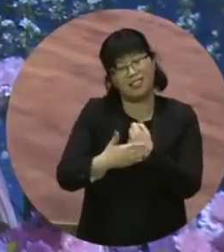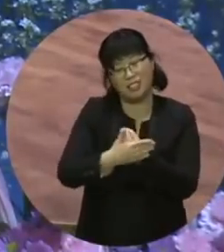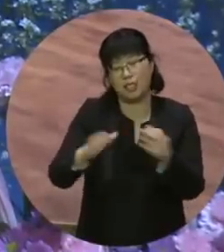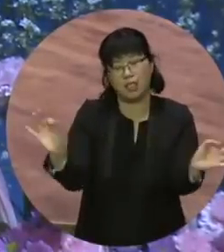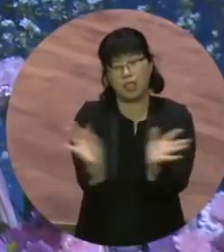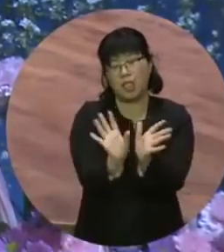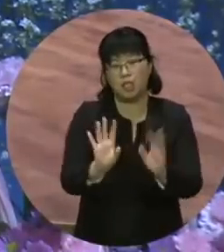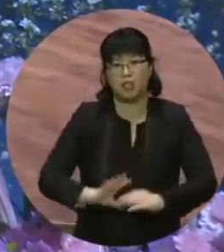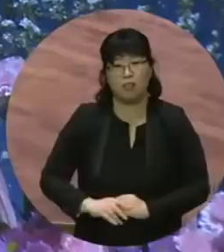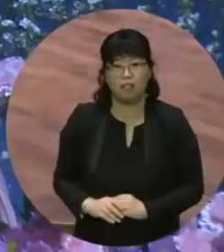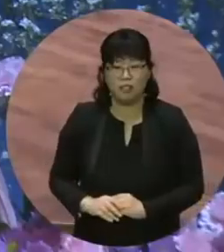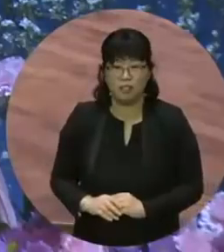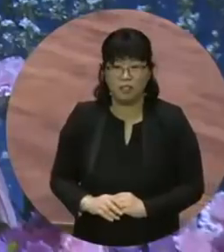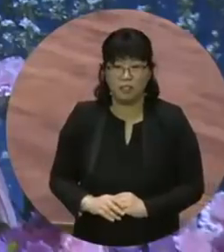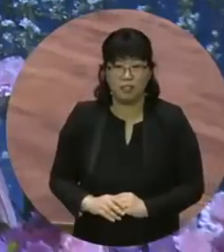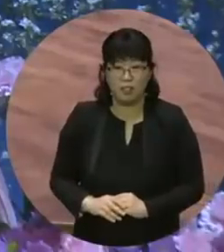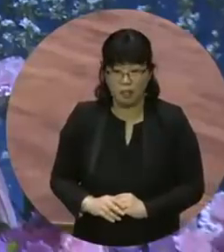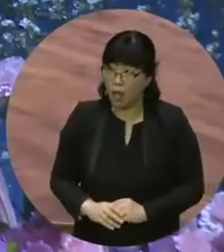그게 중요합니다.